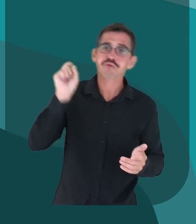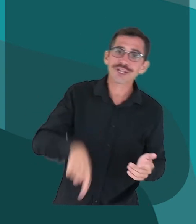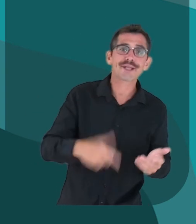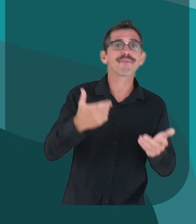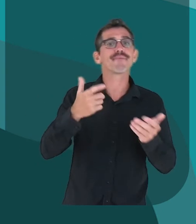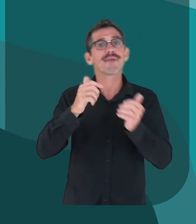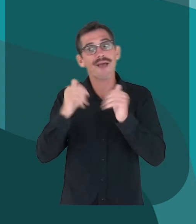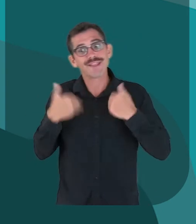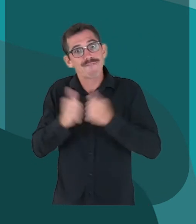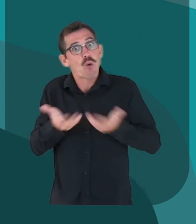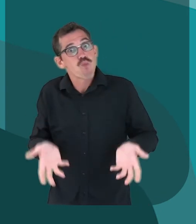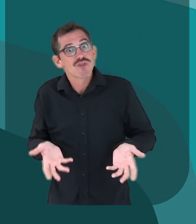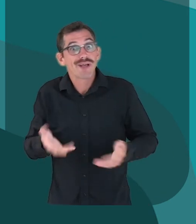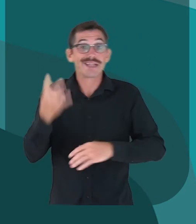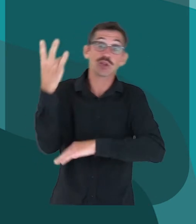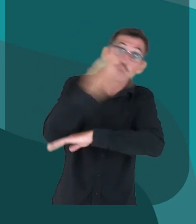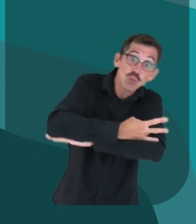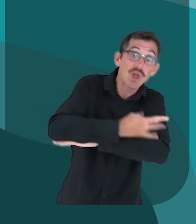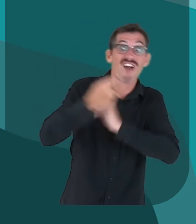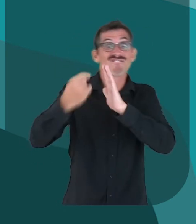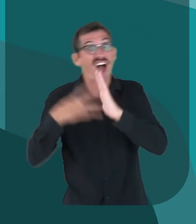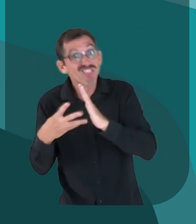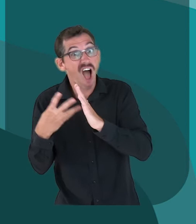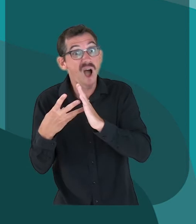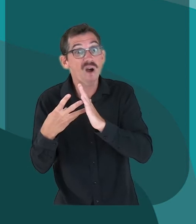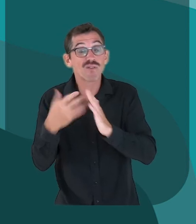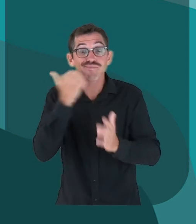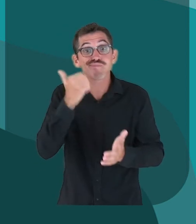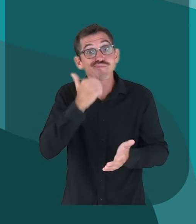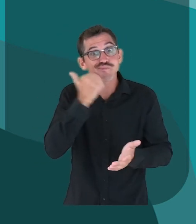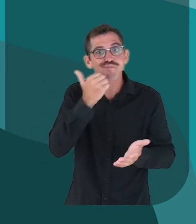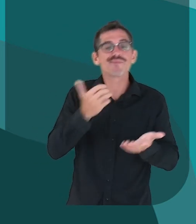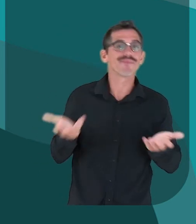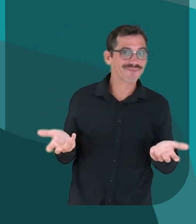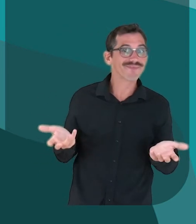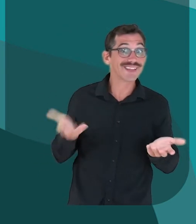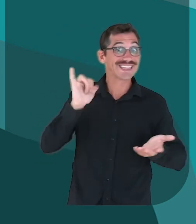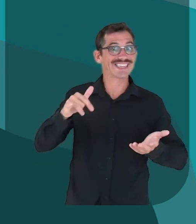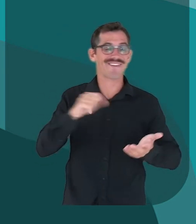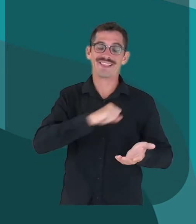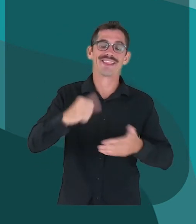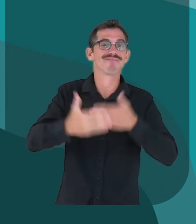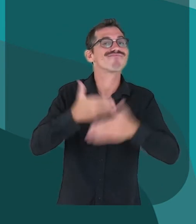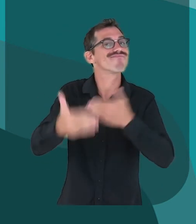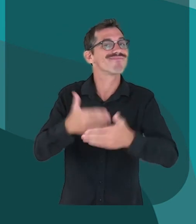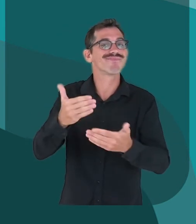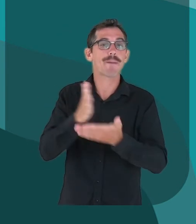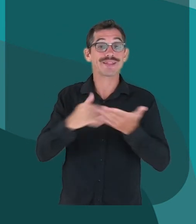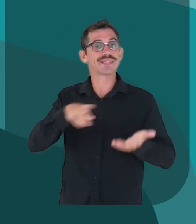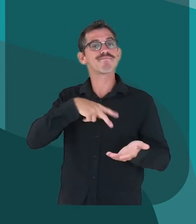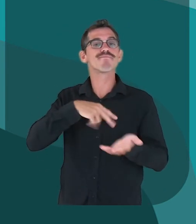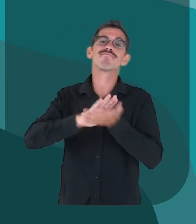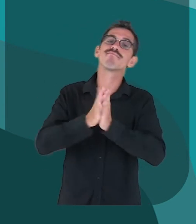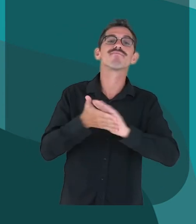devais confronter cette nouvelle réalité-là, mais cette réalité-là, elle est chaque jour, 24 heures sur 7, puis comme très rapidement,